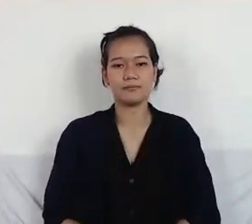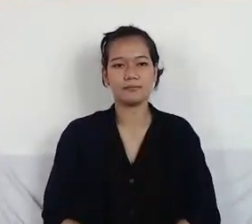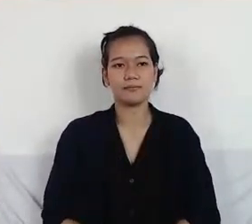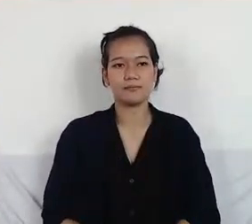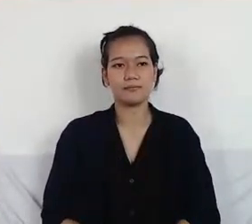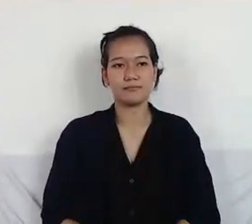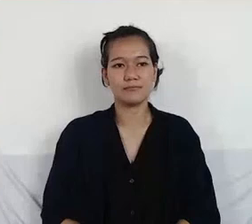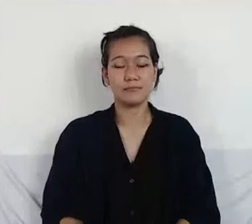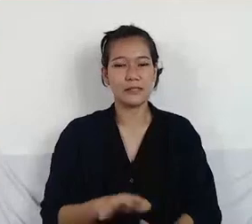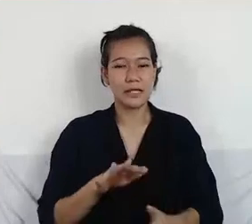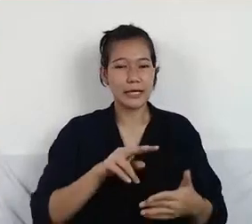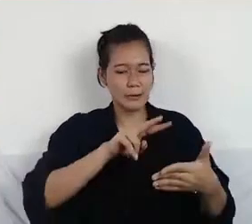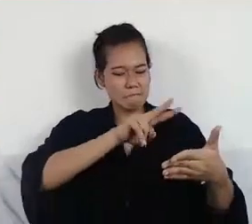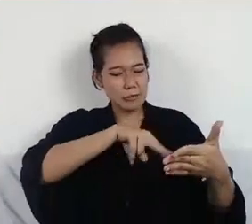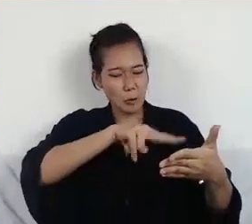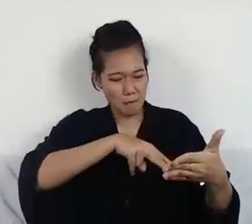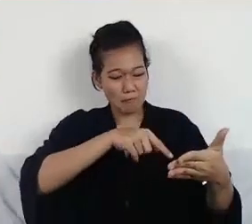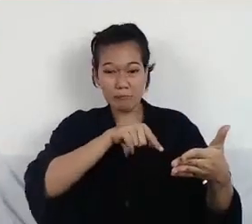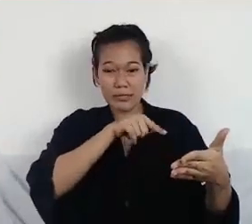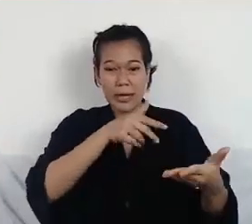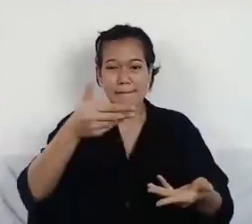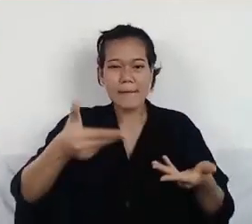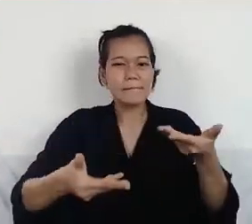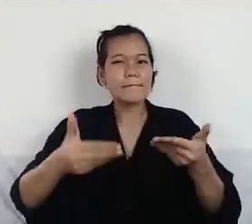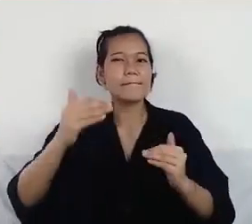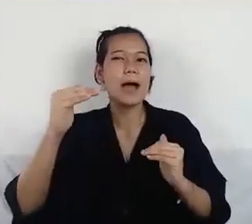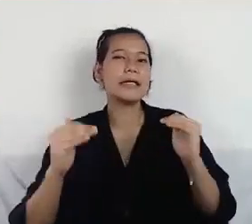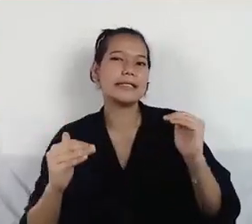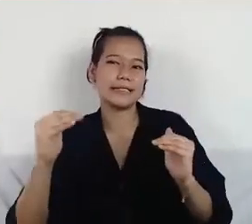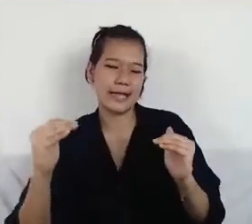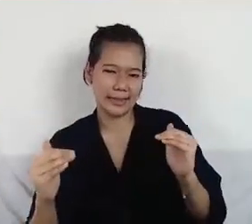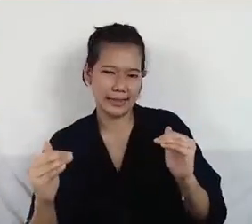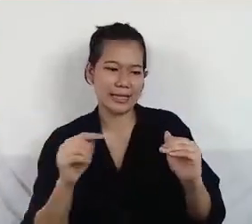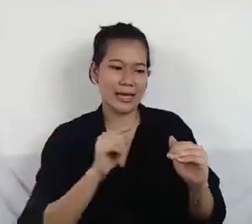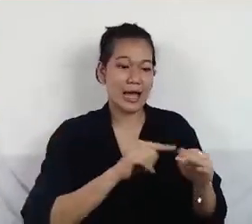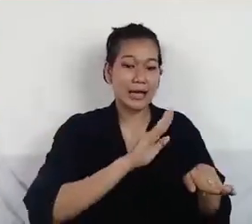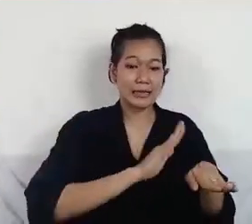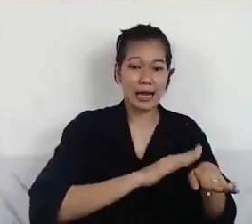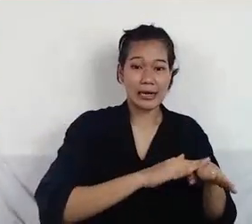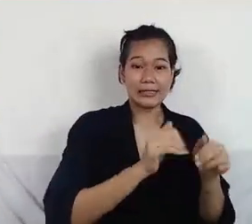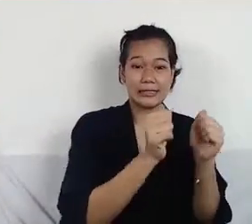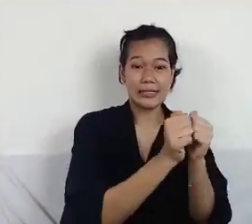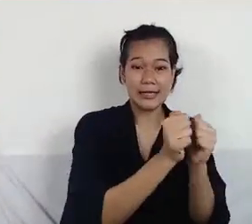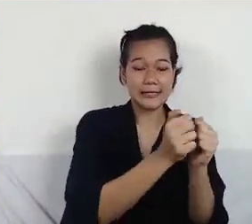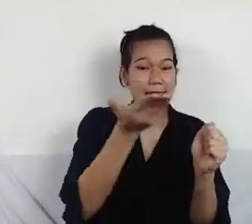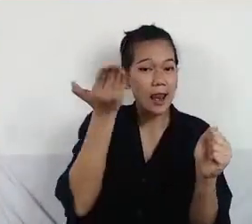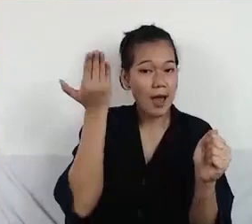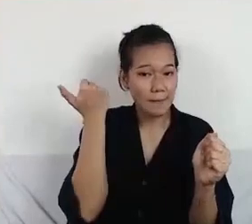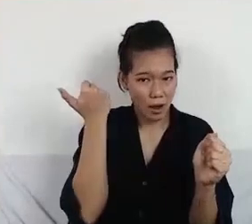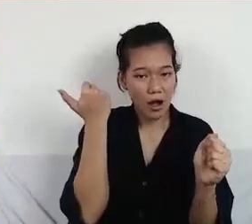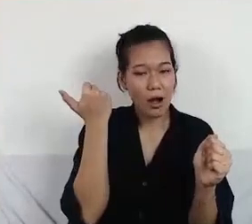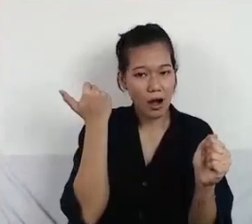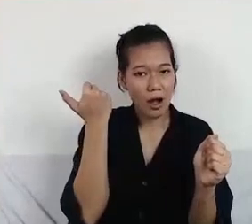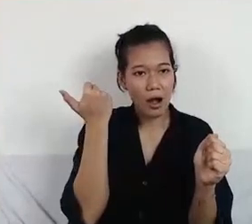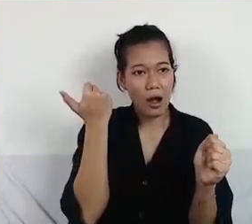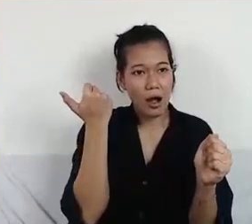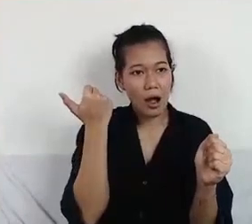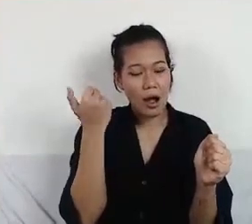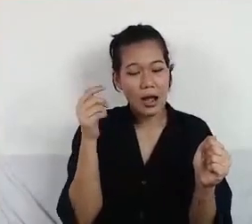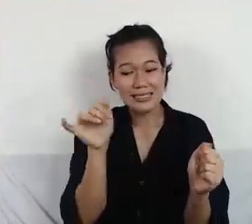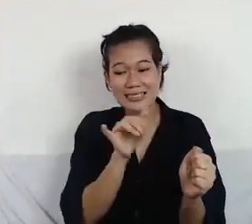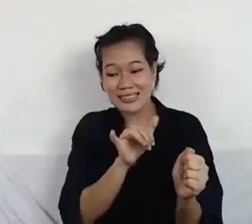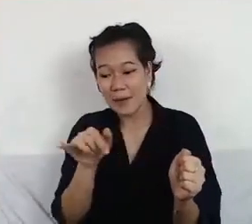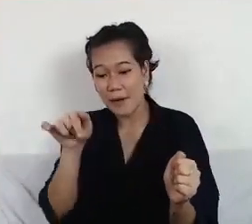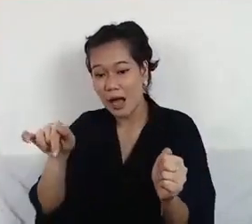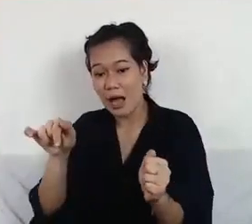Kalau saya mencoba membandingkan bagaimana tradisi perjanjian lama dengan apa